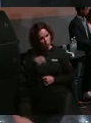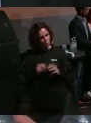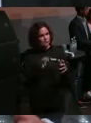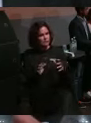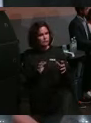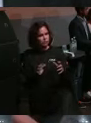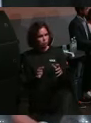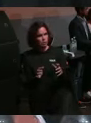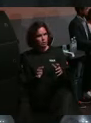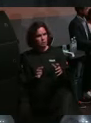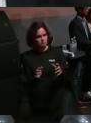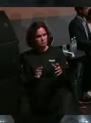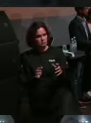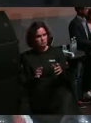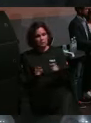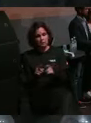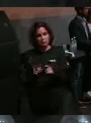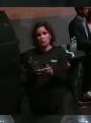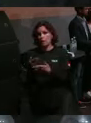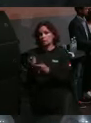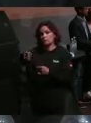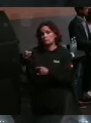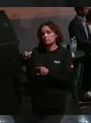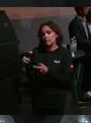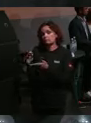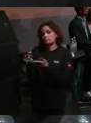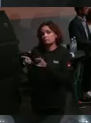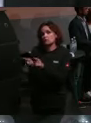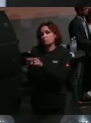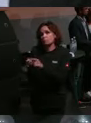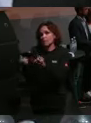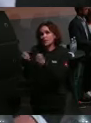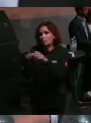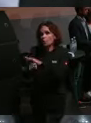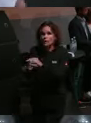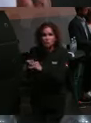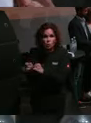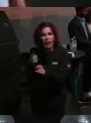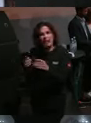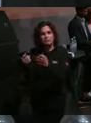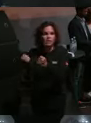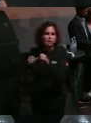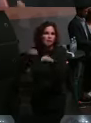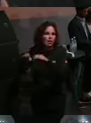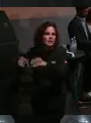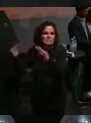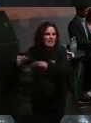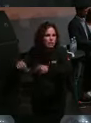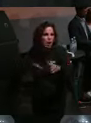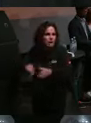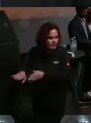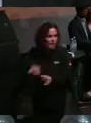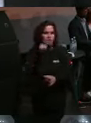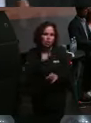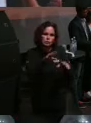nå, helt uavhengig av en vi kaller det kraftunderskudd eller kraftbalanse, så vi nødt til å ha tak I mer kraft. Vi